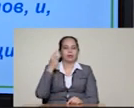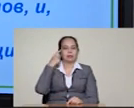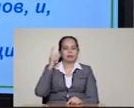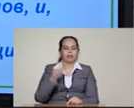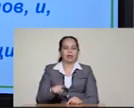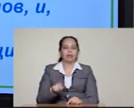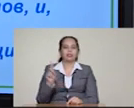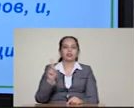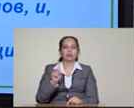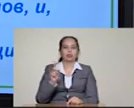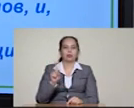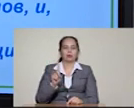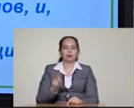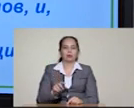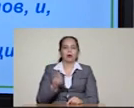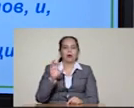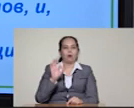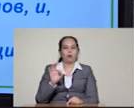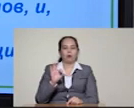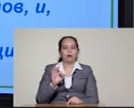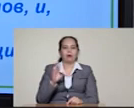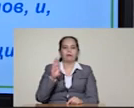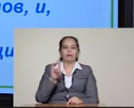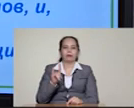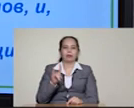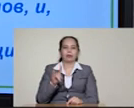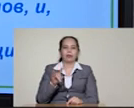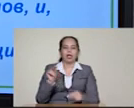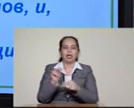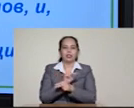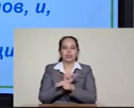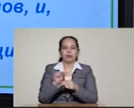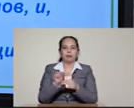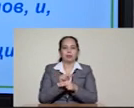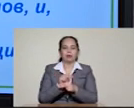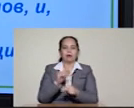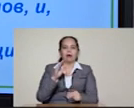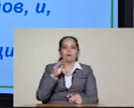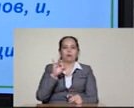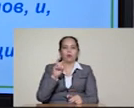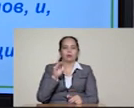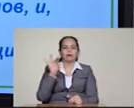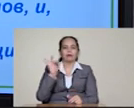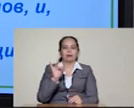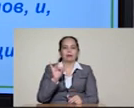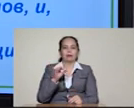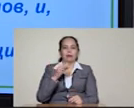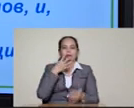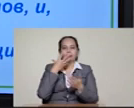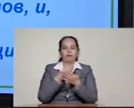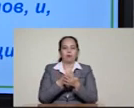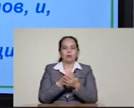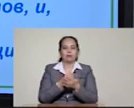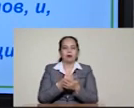Знаете, что, о, вы, лечебных фруктов и